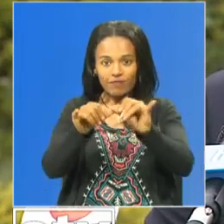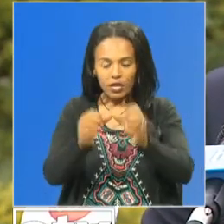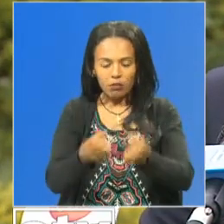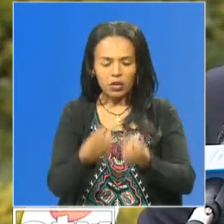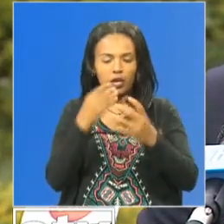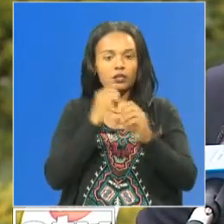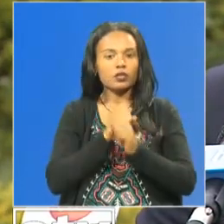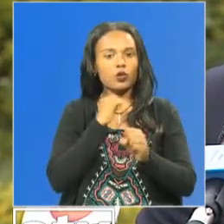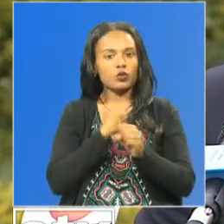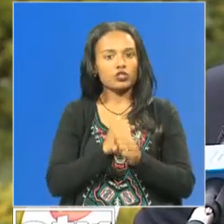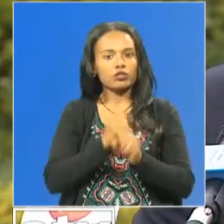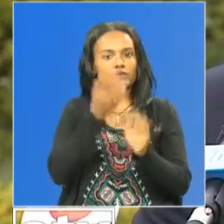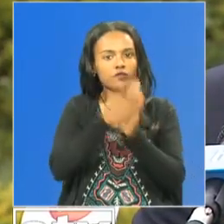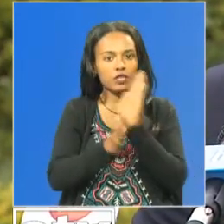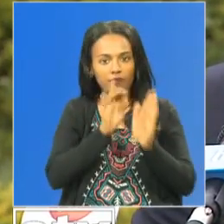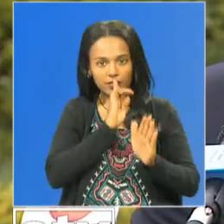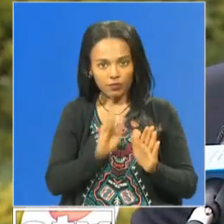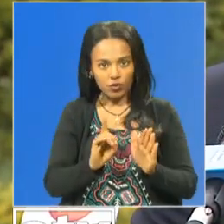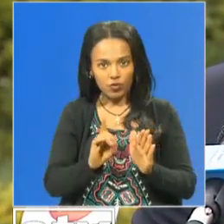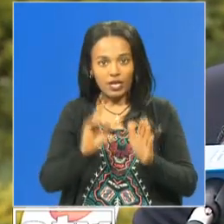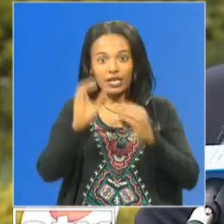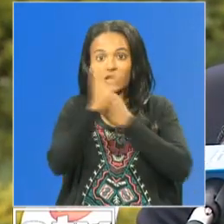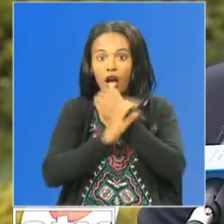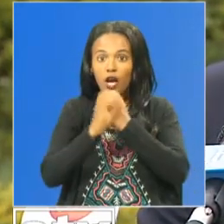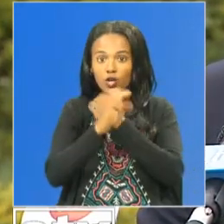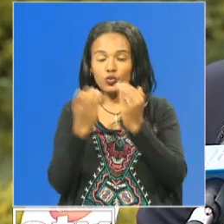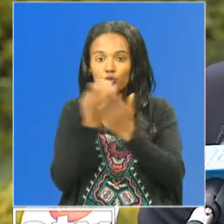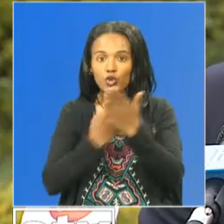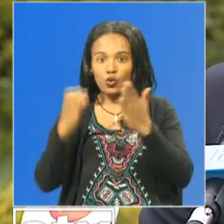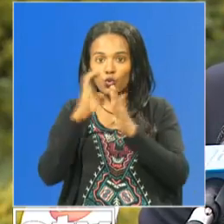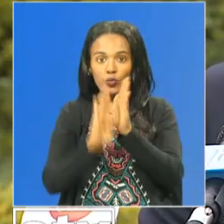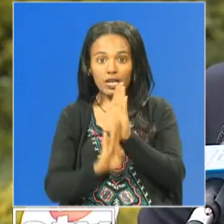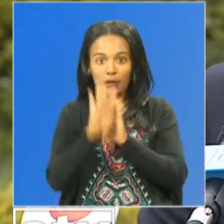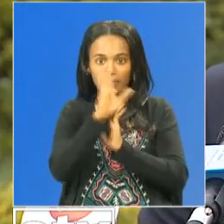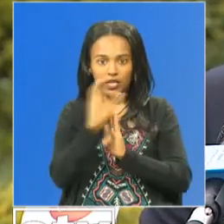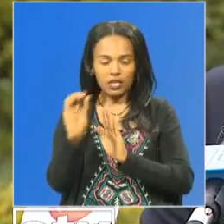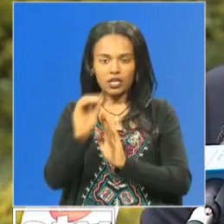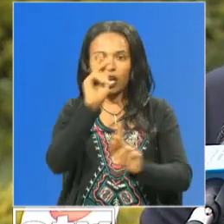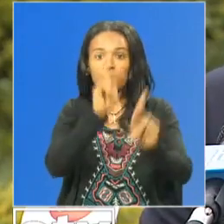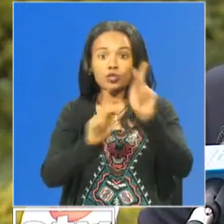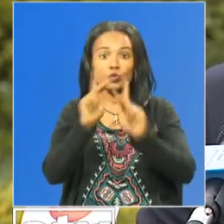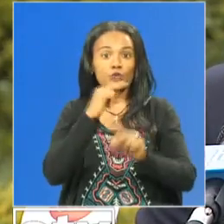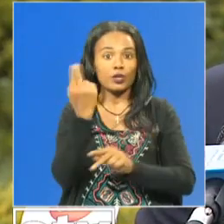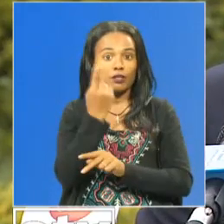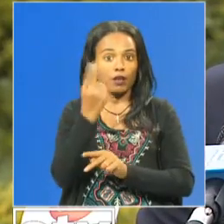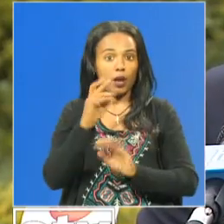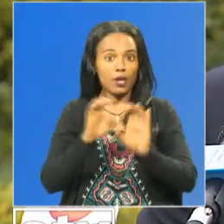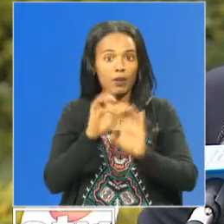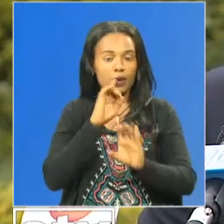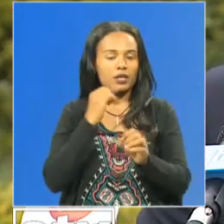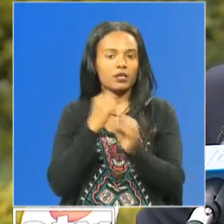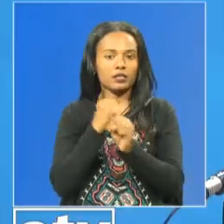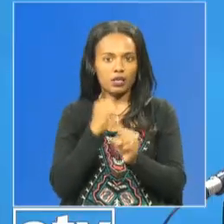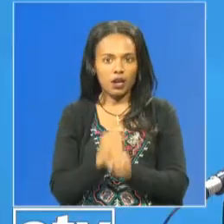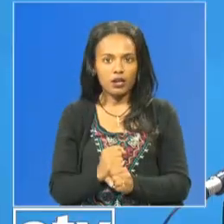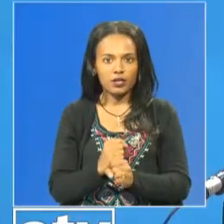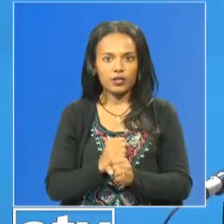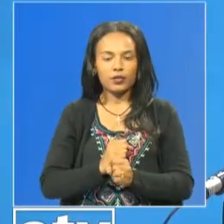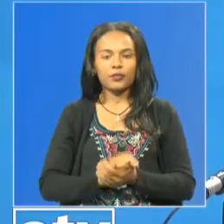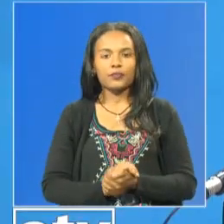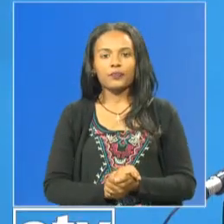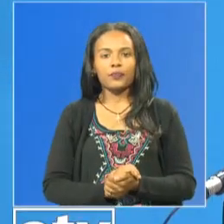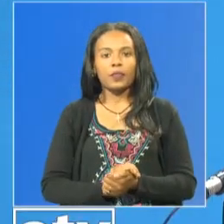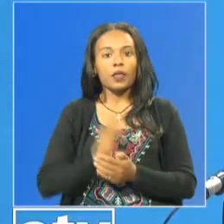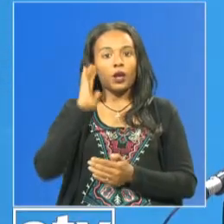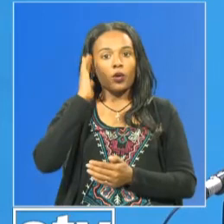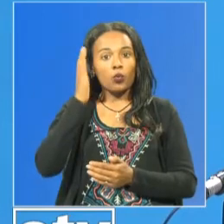በርካታ ስራዎችን እያከናወነ ነው። የሀገሪቱን ኢኮኖሚ ለማሳደግና ህዝቦቿን ተጠቃሚ ለማድረግ እንሰራለን።